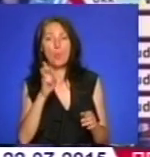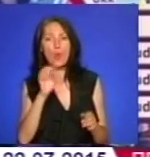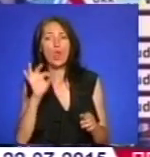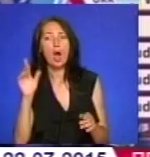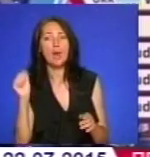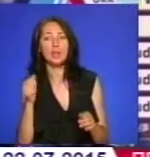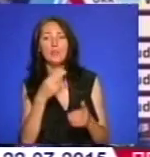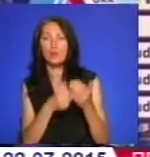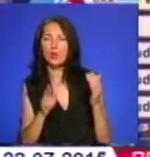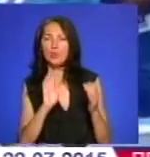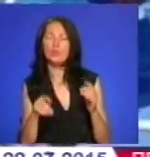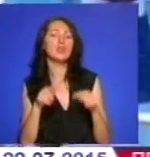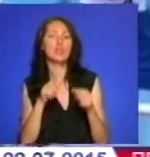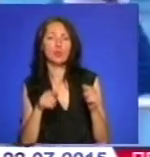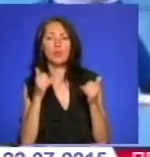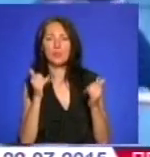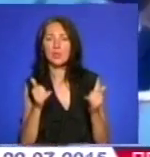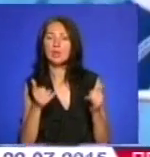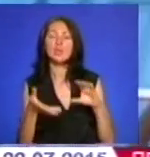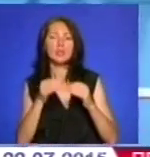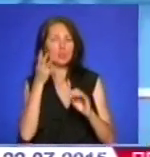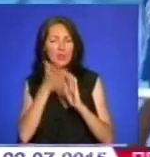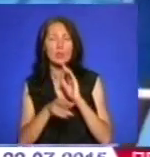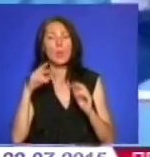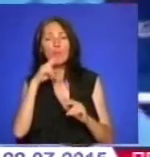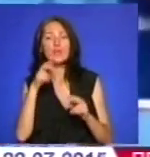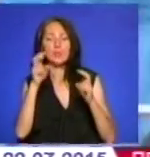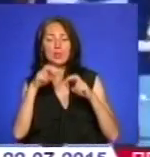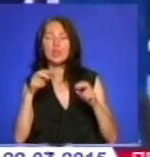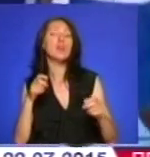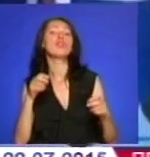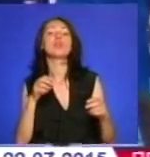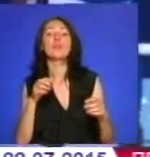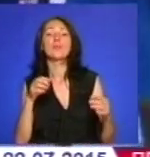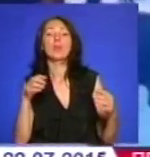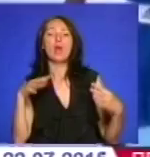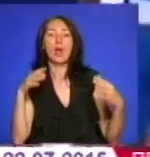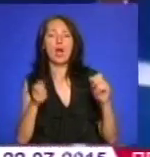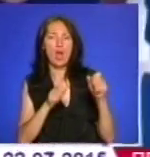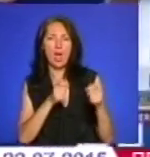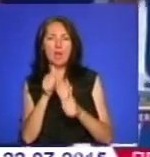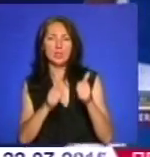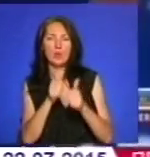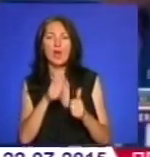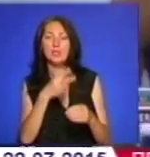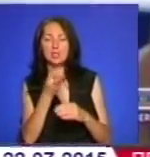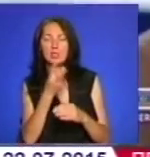нечасто. Тепер Віктор аналізуватиме помилки, переглядаючи бій на дисплеї, подарованому меценатами. Сподівається на